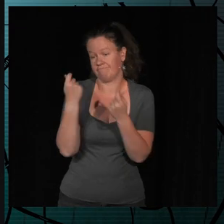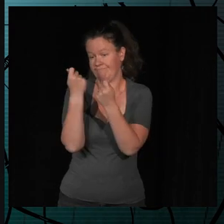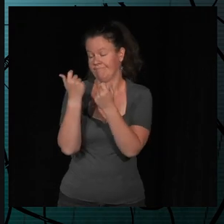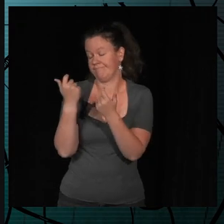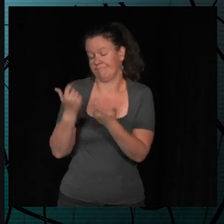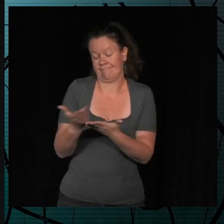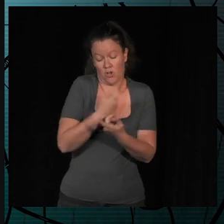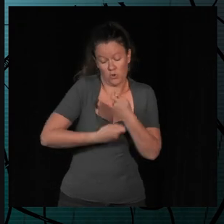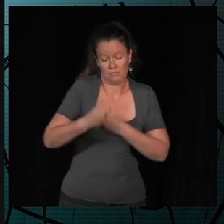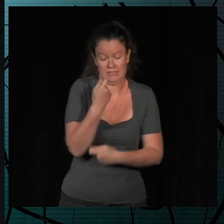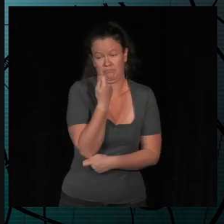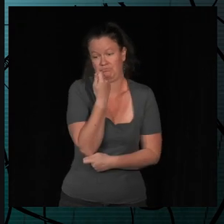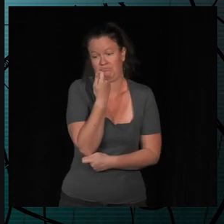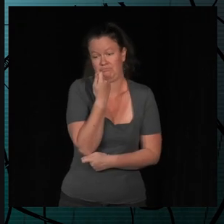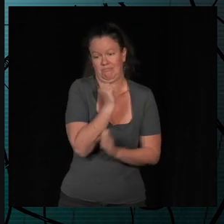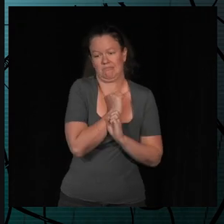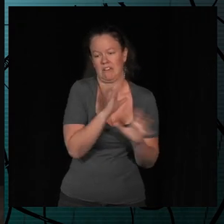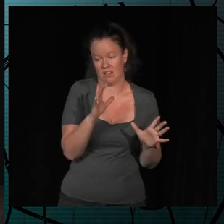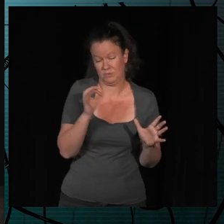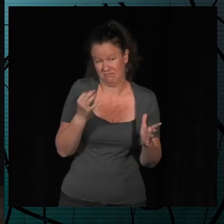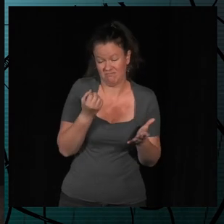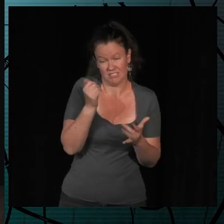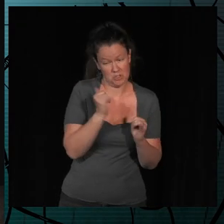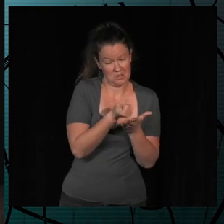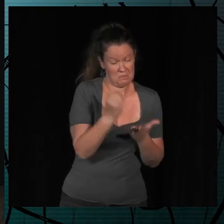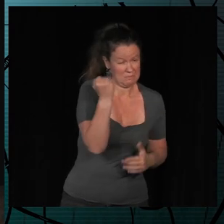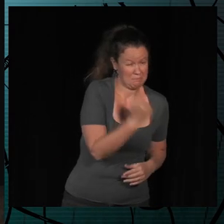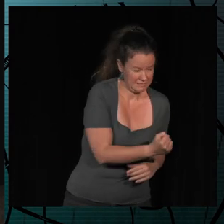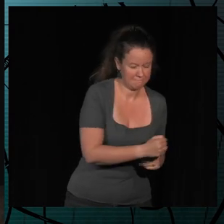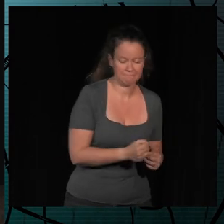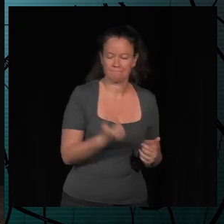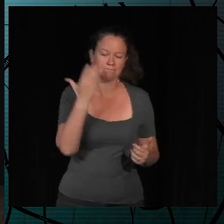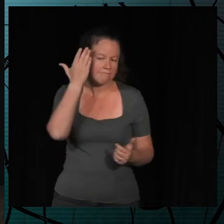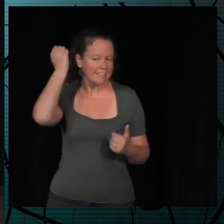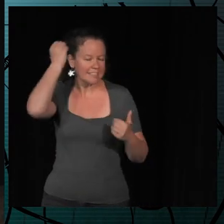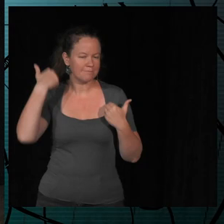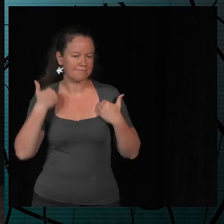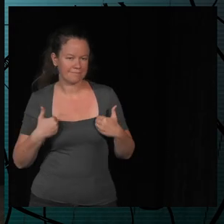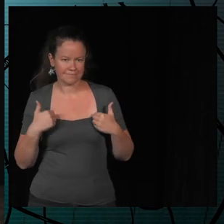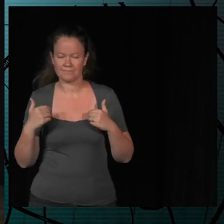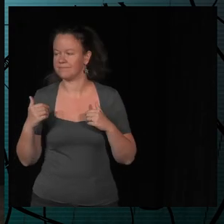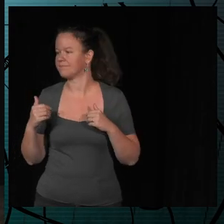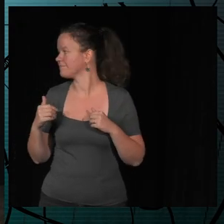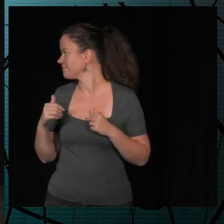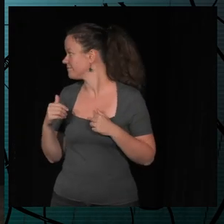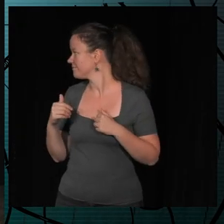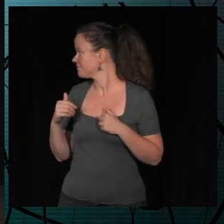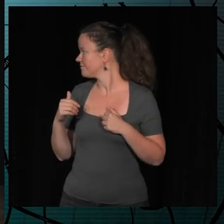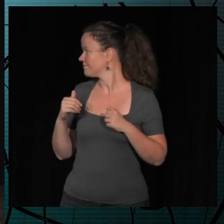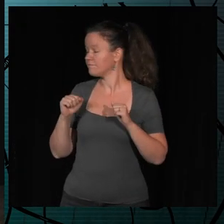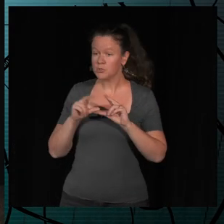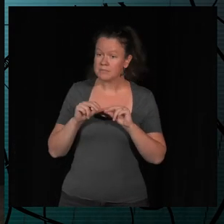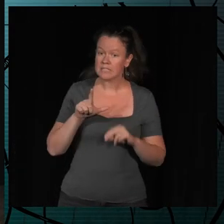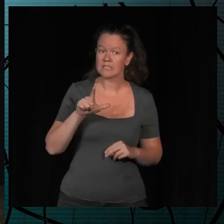gratuit ou lootbx c'est quelque chose de très particulier sur lequel il y eu eu beaucoup de de réflexion notamment de de la part de de l'argel bah